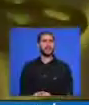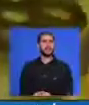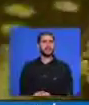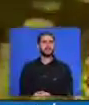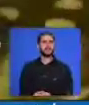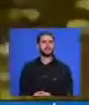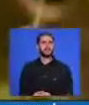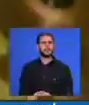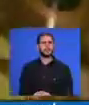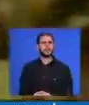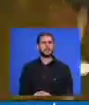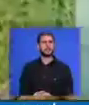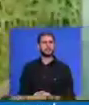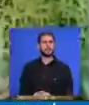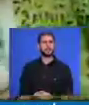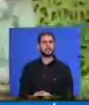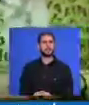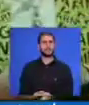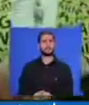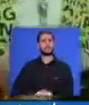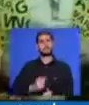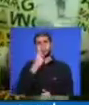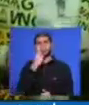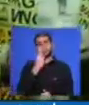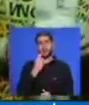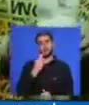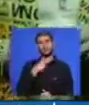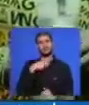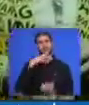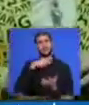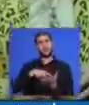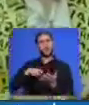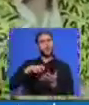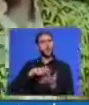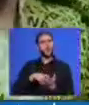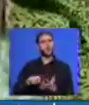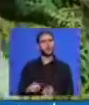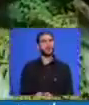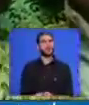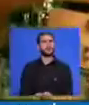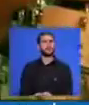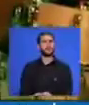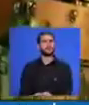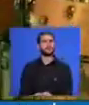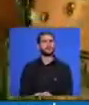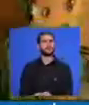Culiacán es donde me miran